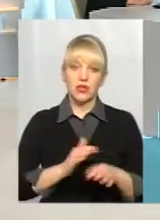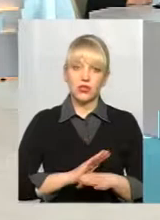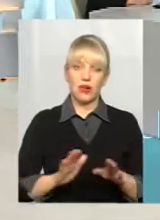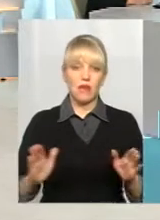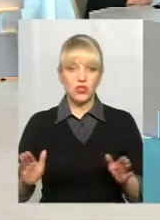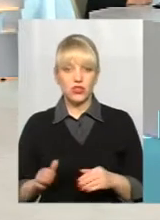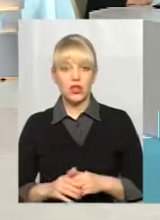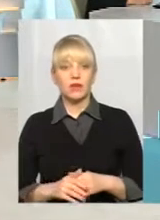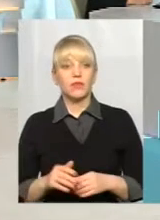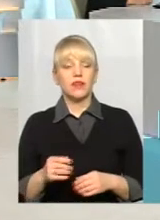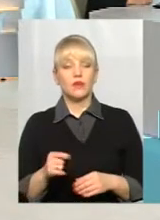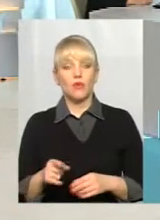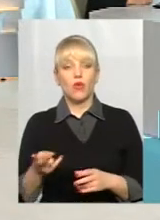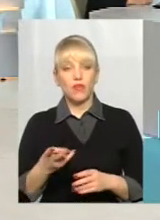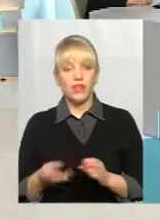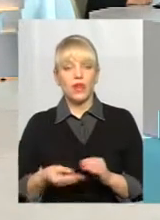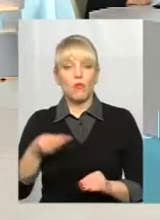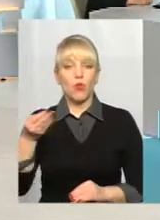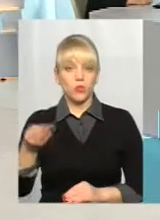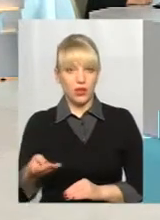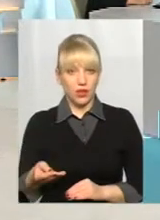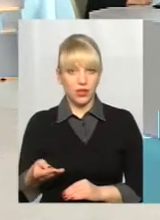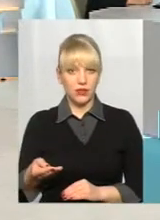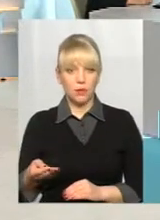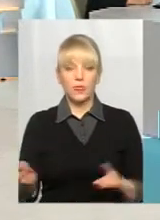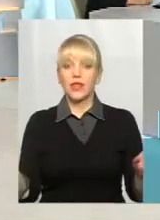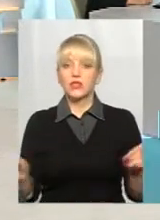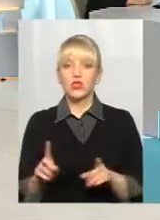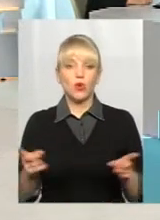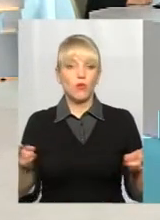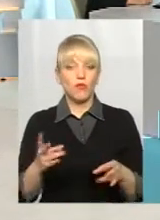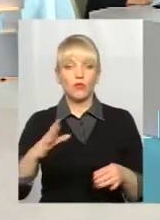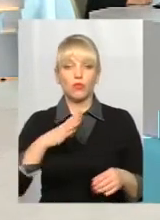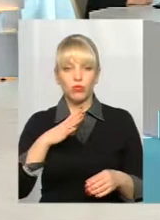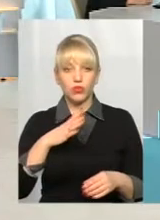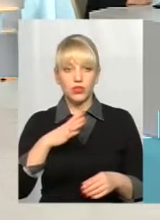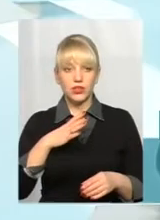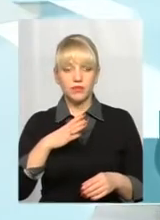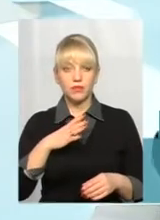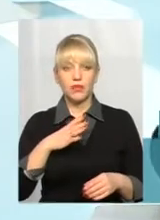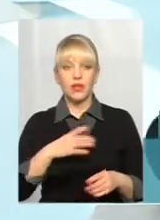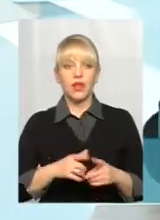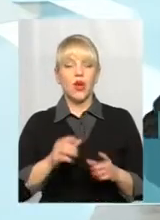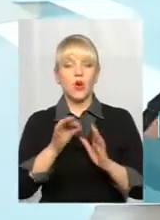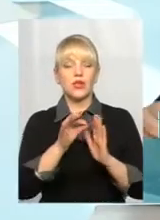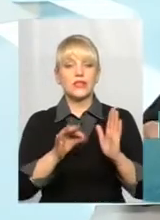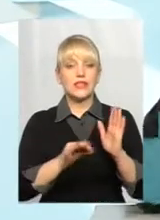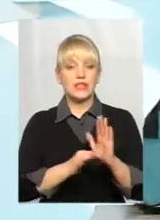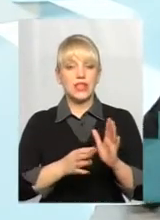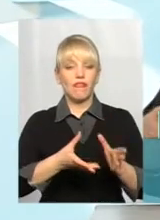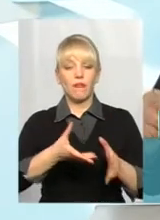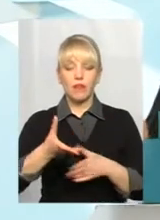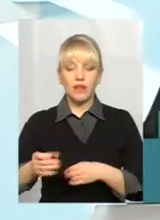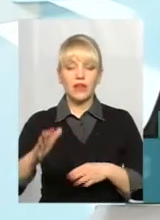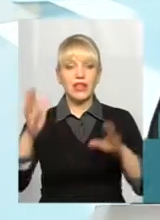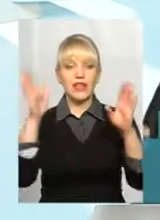вікно, вони мають подати, що має бути в розділі оцінка впливу на навколишнє середовище.